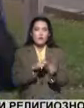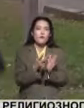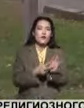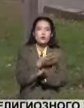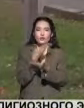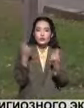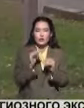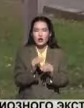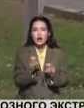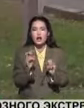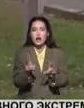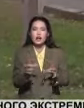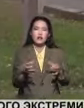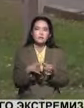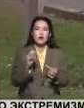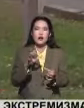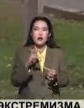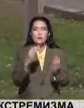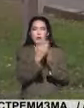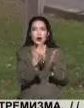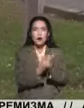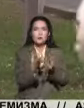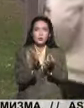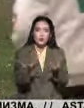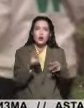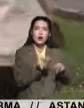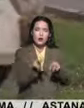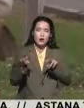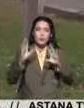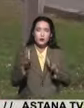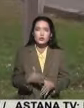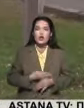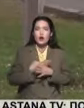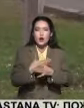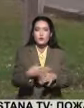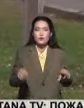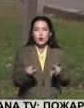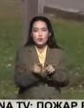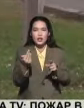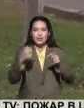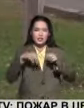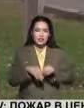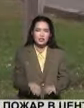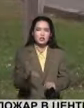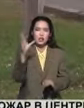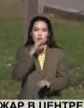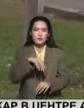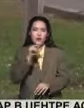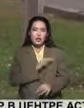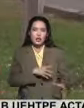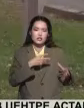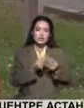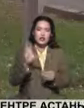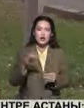члены партии «Аманат» в рамках этой программы мы не только контролируем ситуацию, но и оказываем помощь, находим решения. Мы также начали работать совместно с